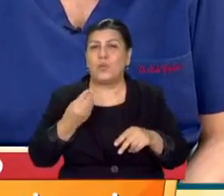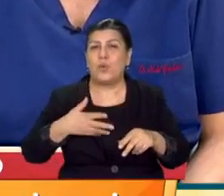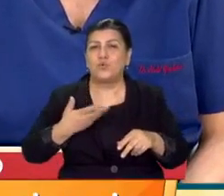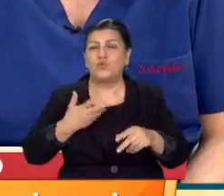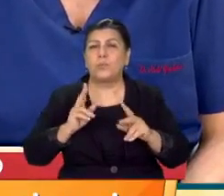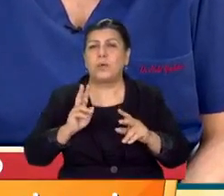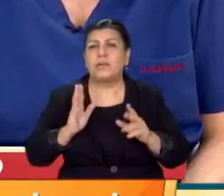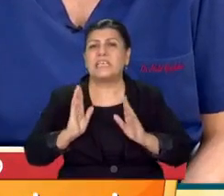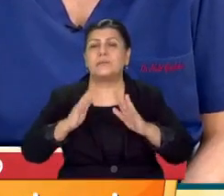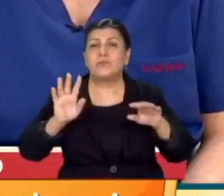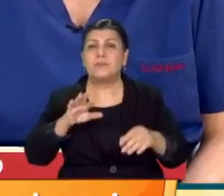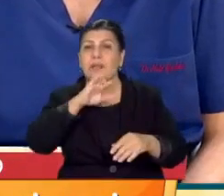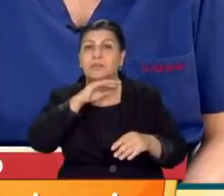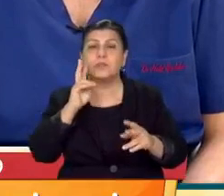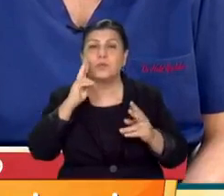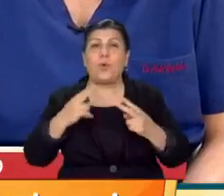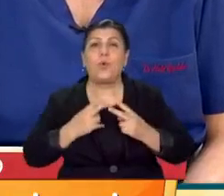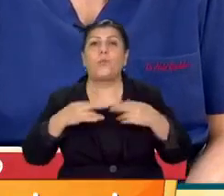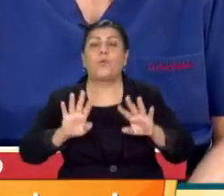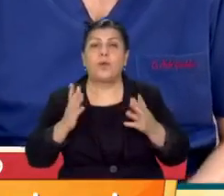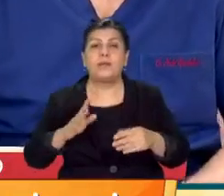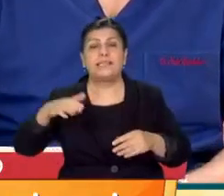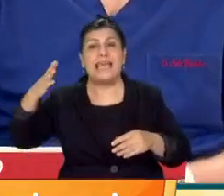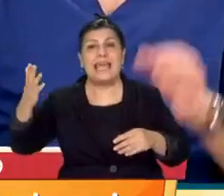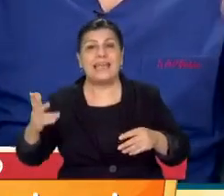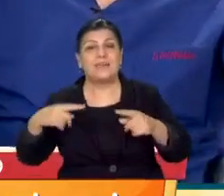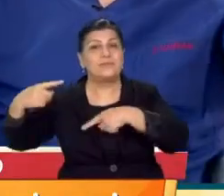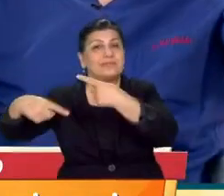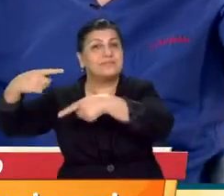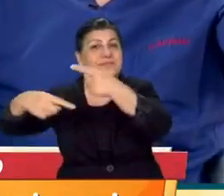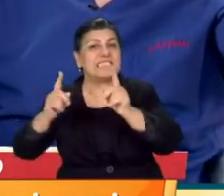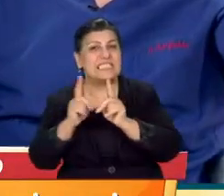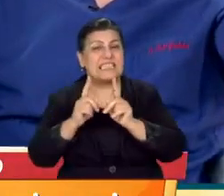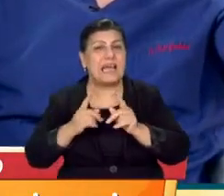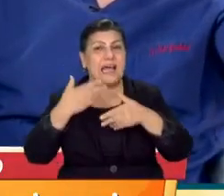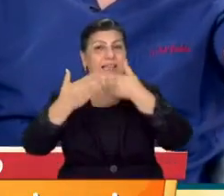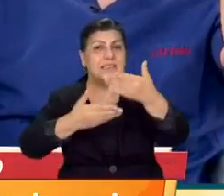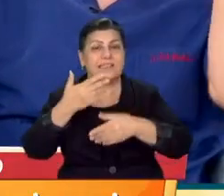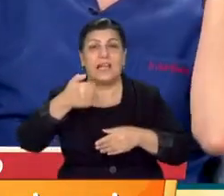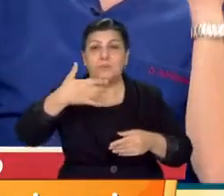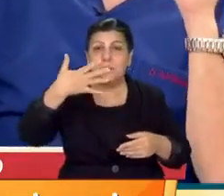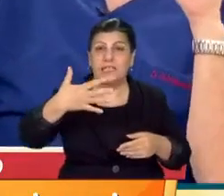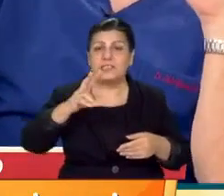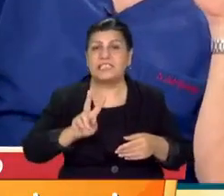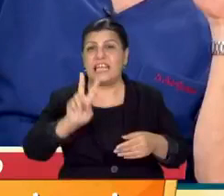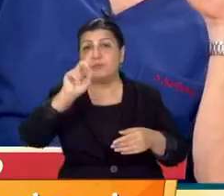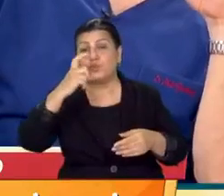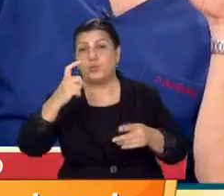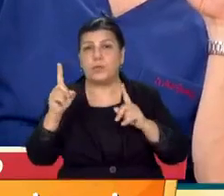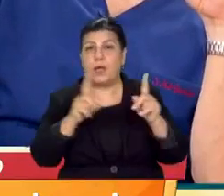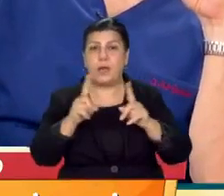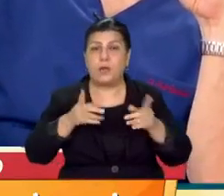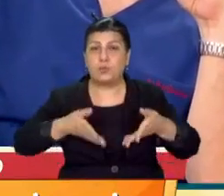yaşlı görmüyorlar onlarla ilgili şeyler de var ki yer kuşaklardan da kısaca bahsedersin 65 79